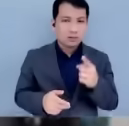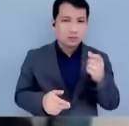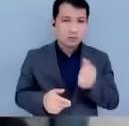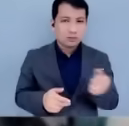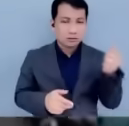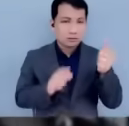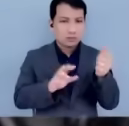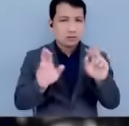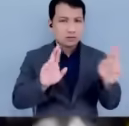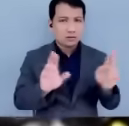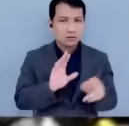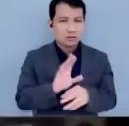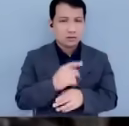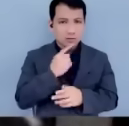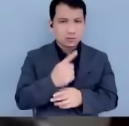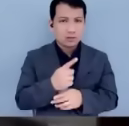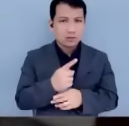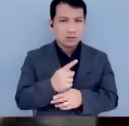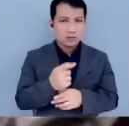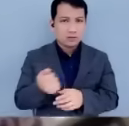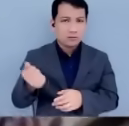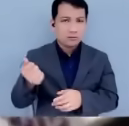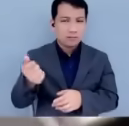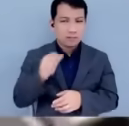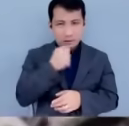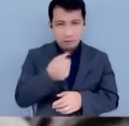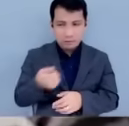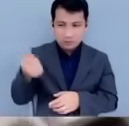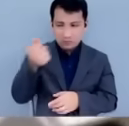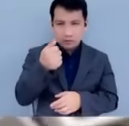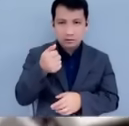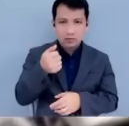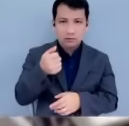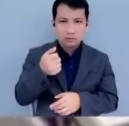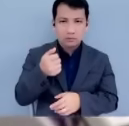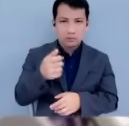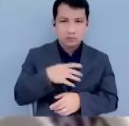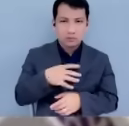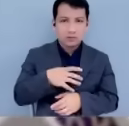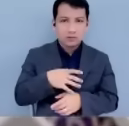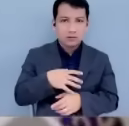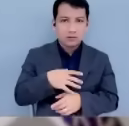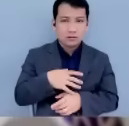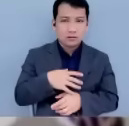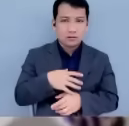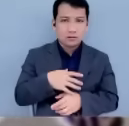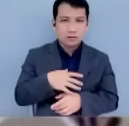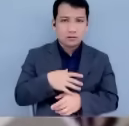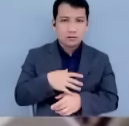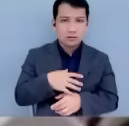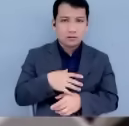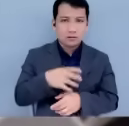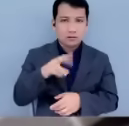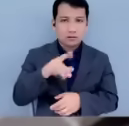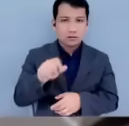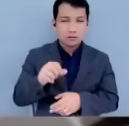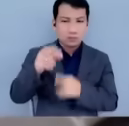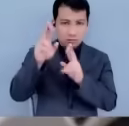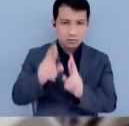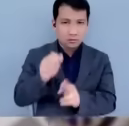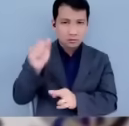sir even if you're a senior senator already sir Senior senator veteran senator I have High respects to